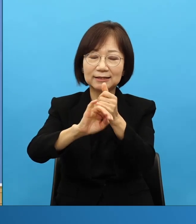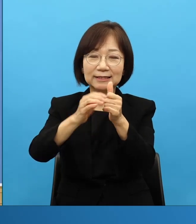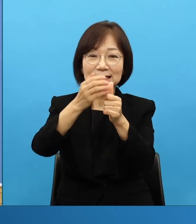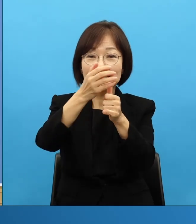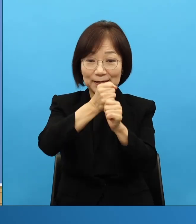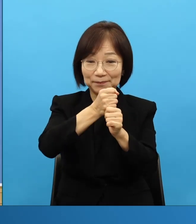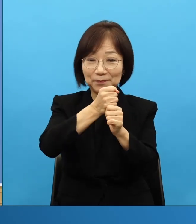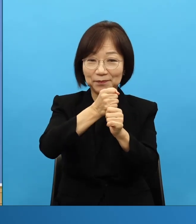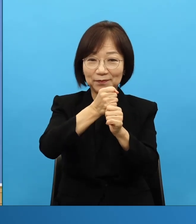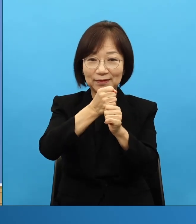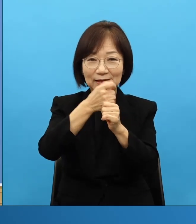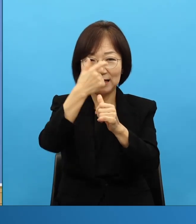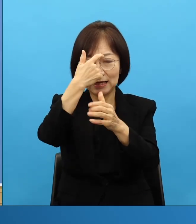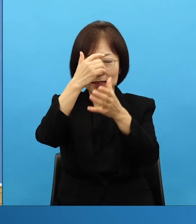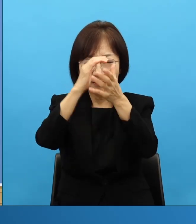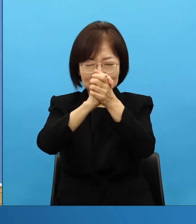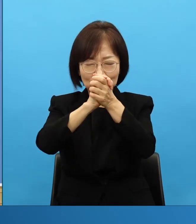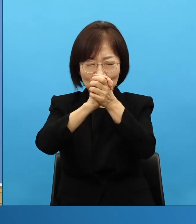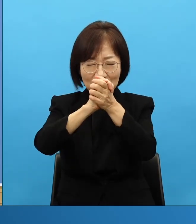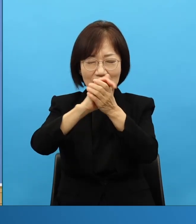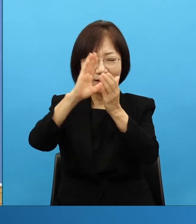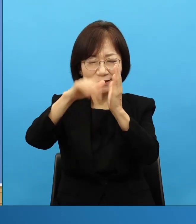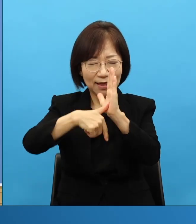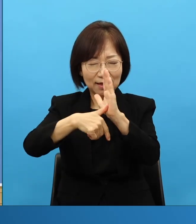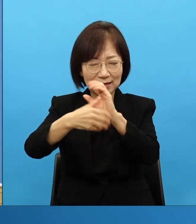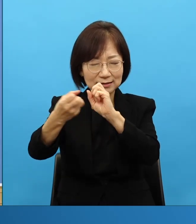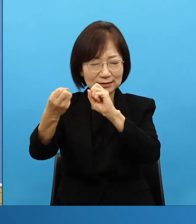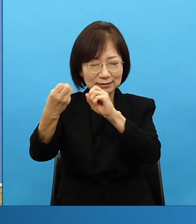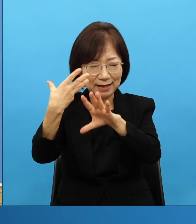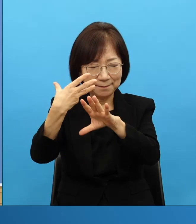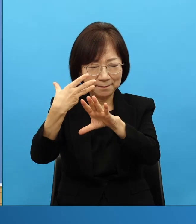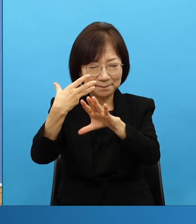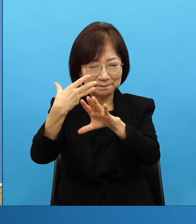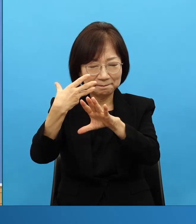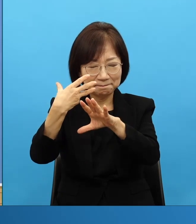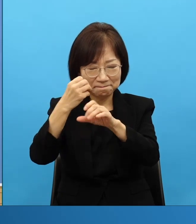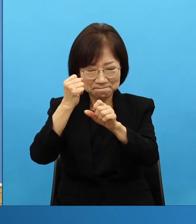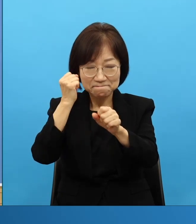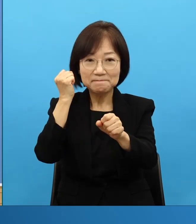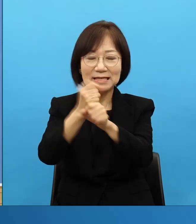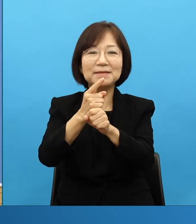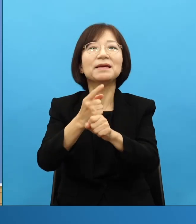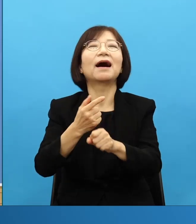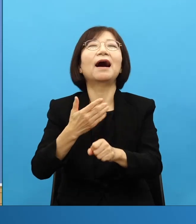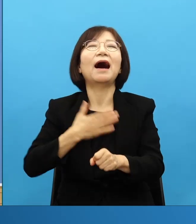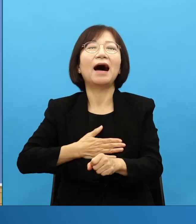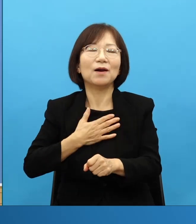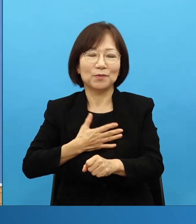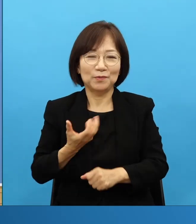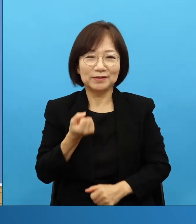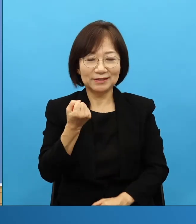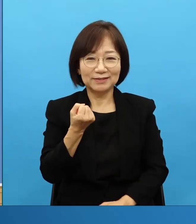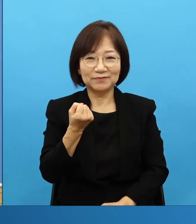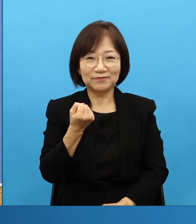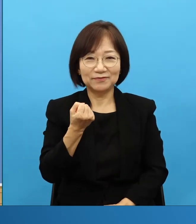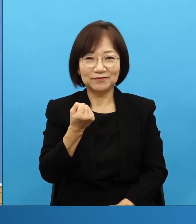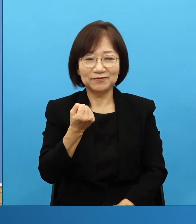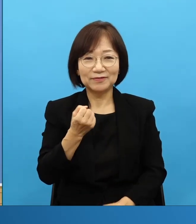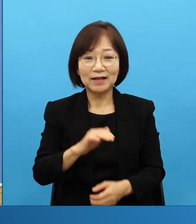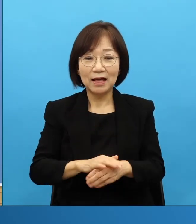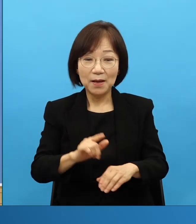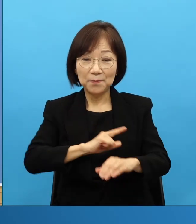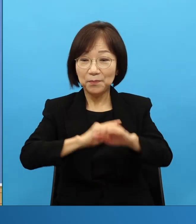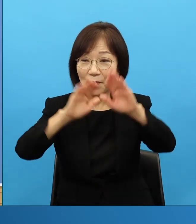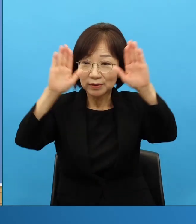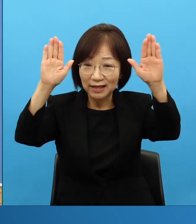때 어떤 일이 난다는 걸 알고 있었어요. It was the covenant of God and the works that arose when he prayed to God, holding on to it. 모세와